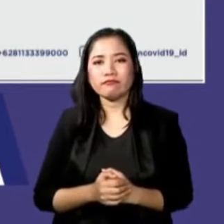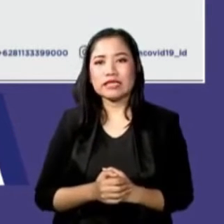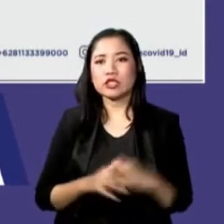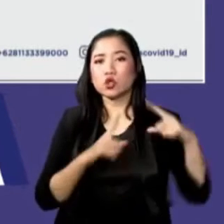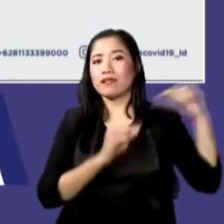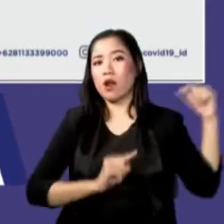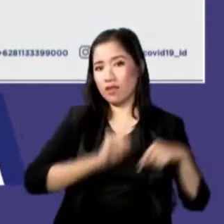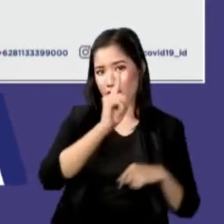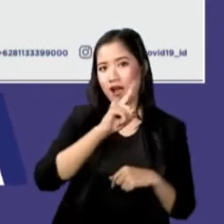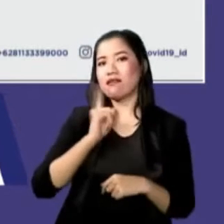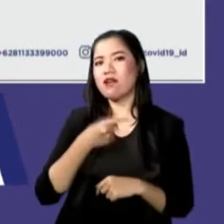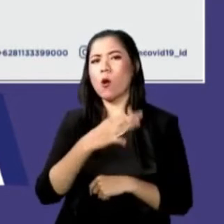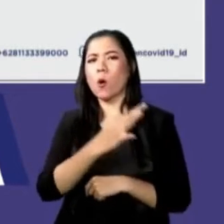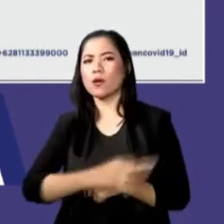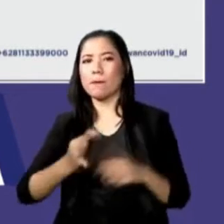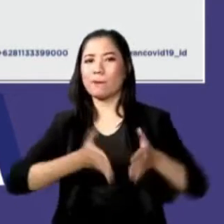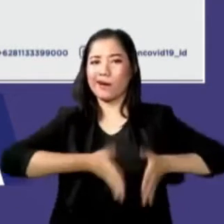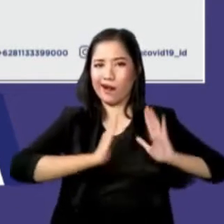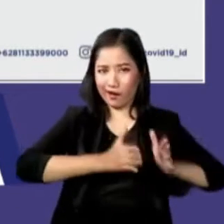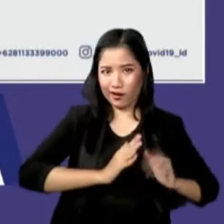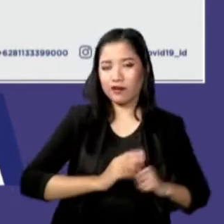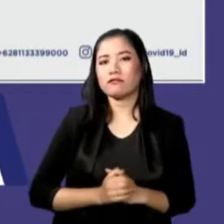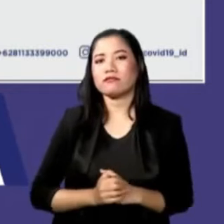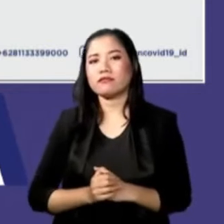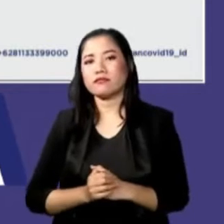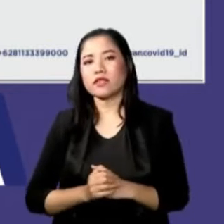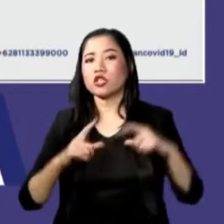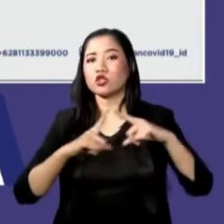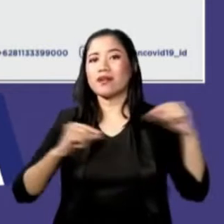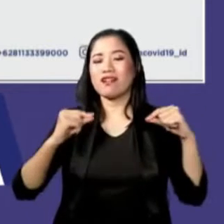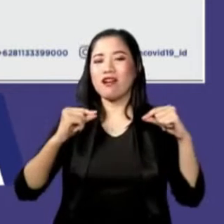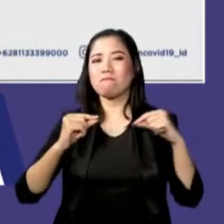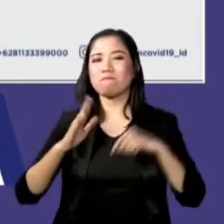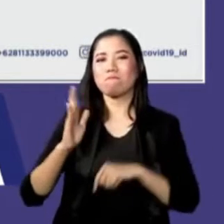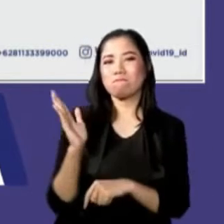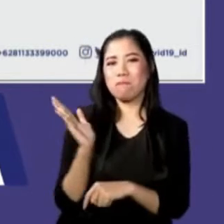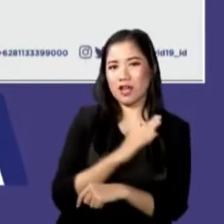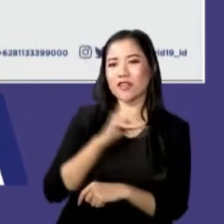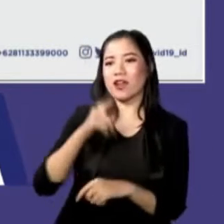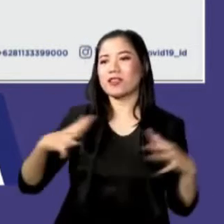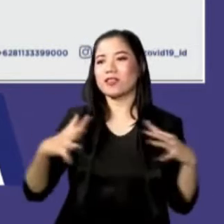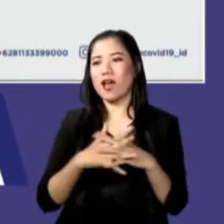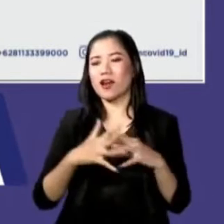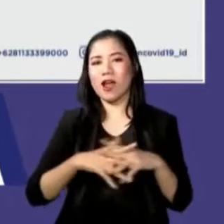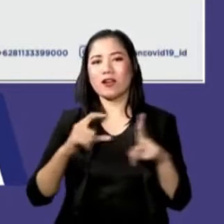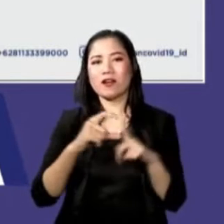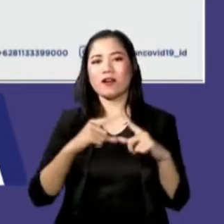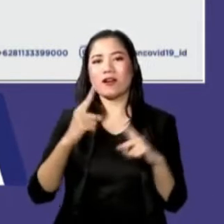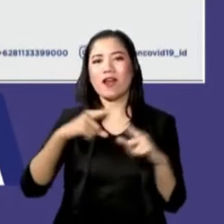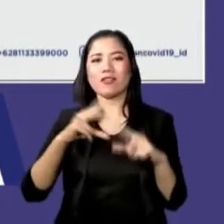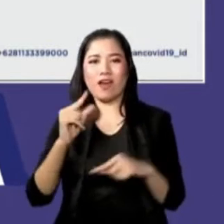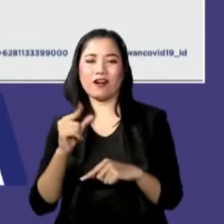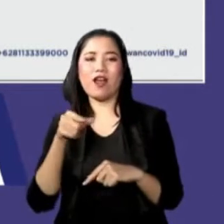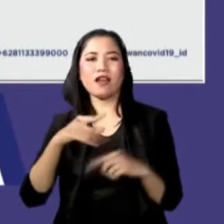Dari Sumatera Utara adalah kota Medan, dari Sumatera Barat adalah Tanah Datar, dari Sumatera